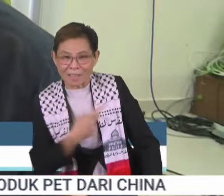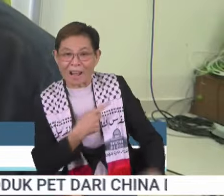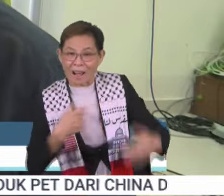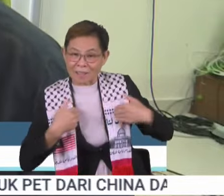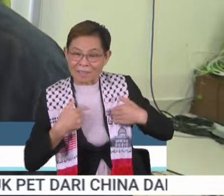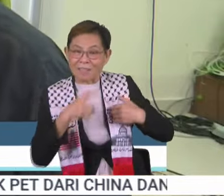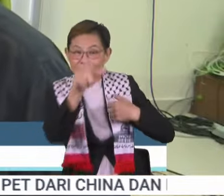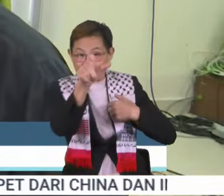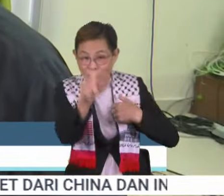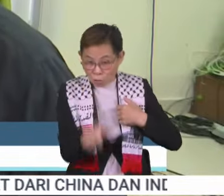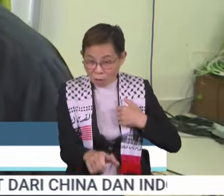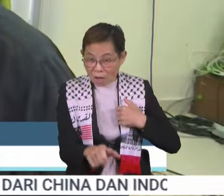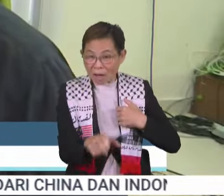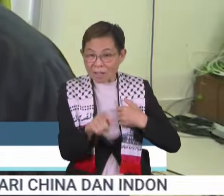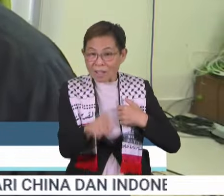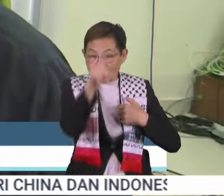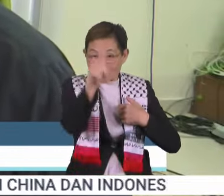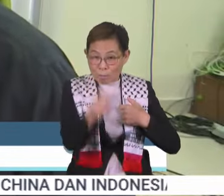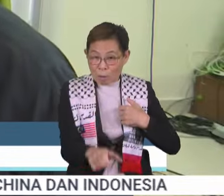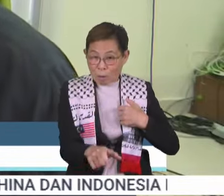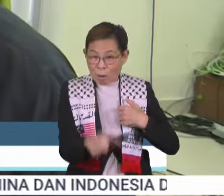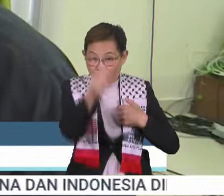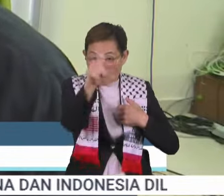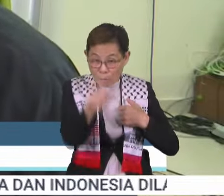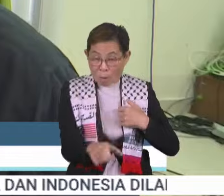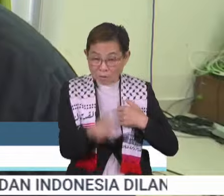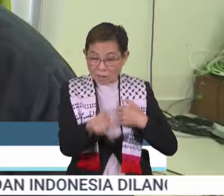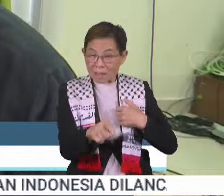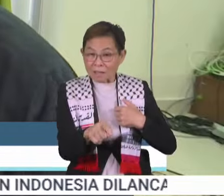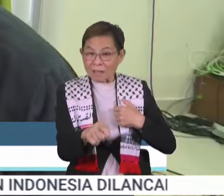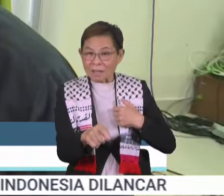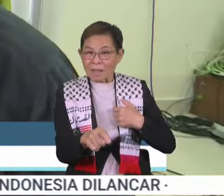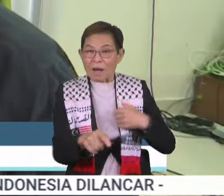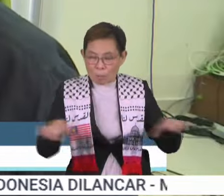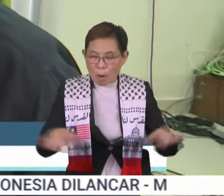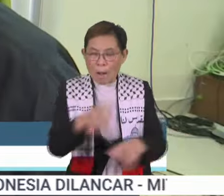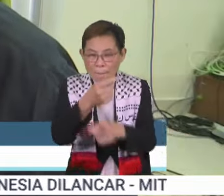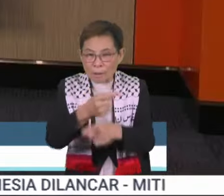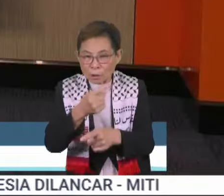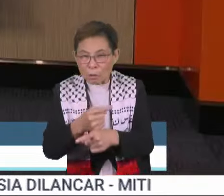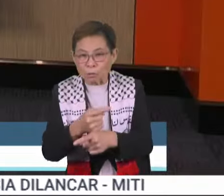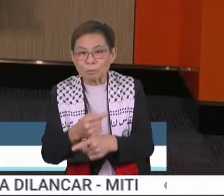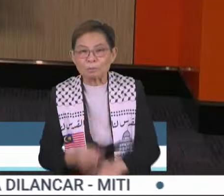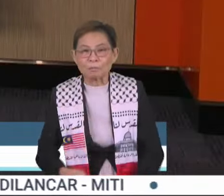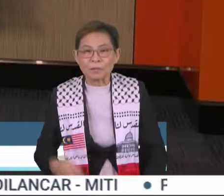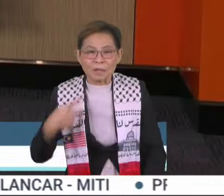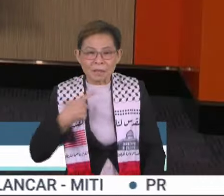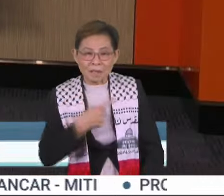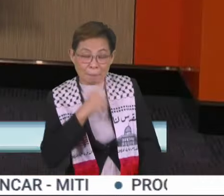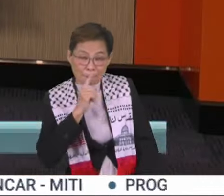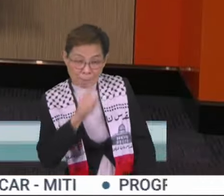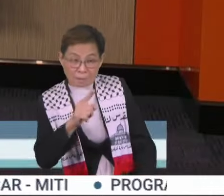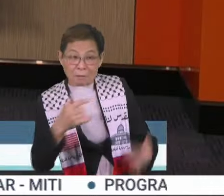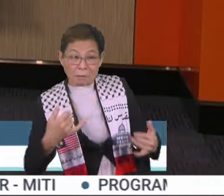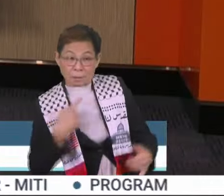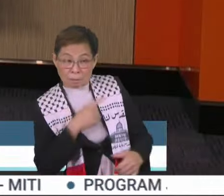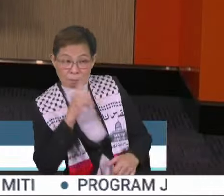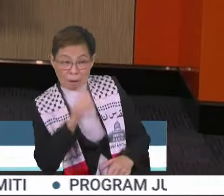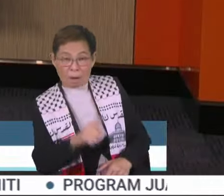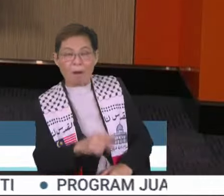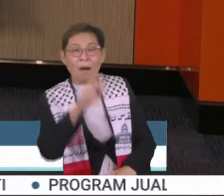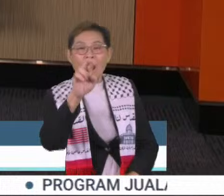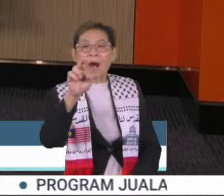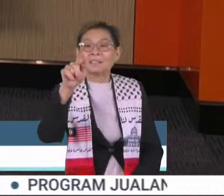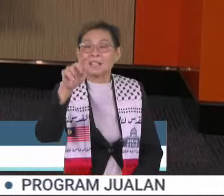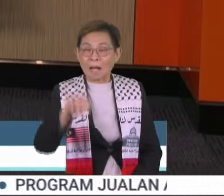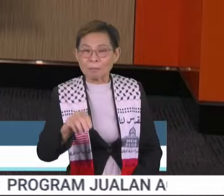seorang untuk menjadi gatekeeper, seorang untuk menentukan adakah AI ini buat benda yang betul. Jadi betul. Ya? Yang kita dapat pastikan sekarang, RTM